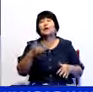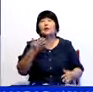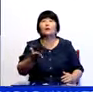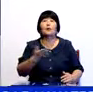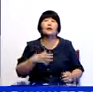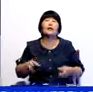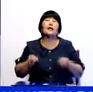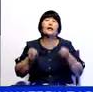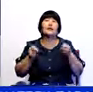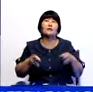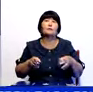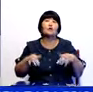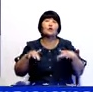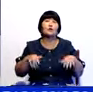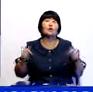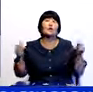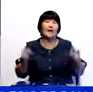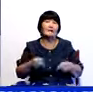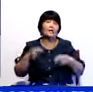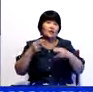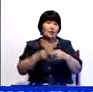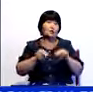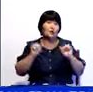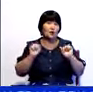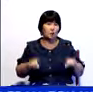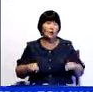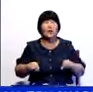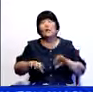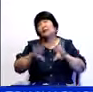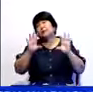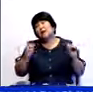қылмыстың жолын нақты кесуге болады, немесе мейлінше азайтуға болады.